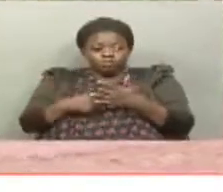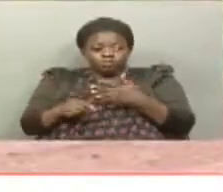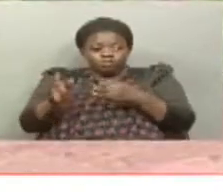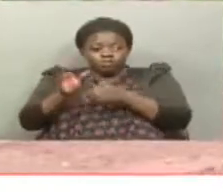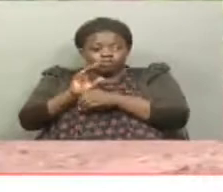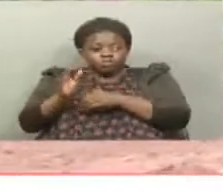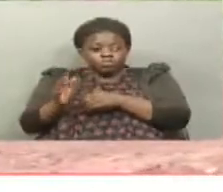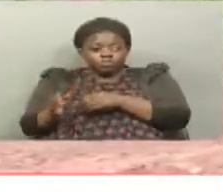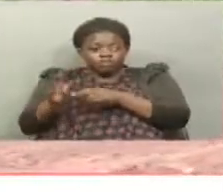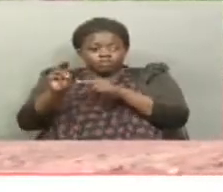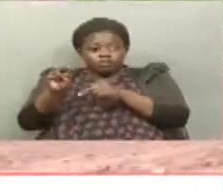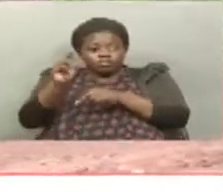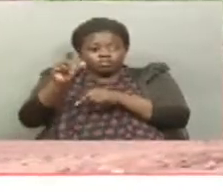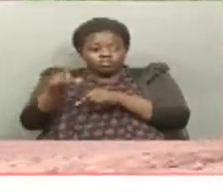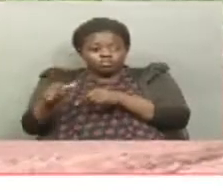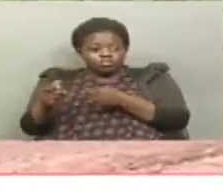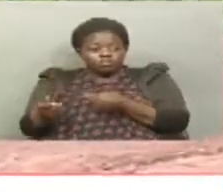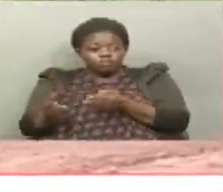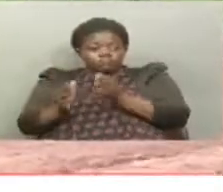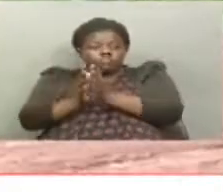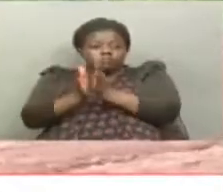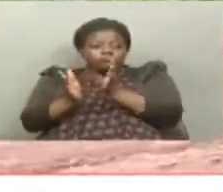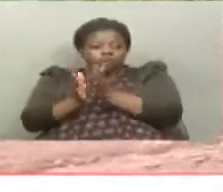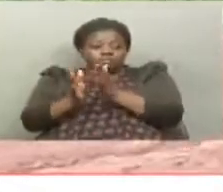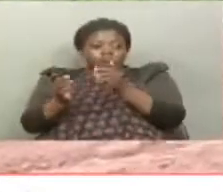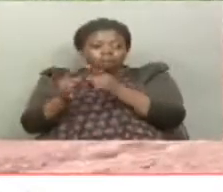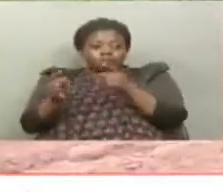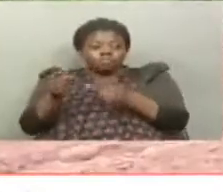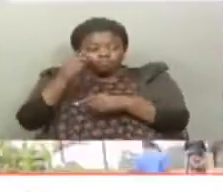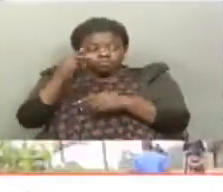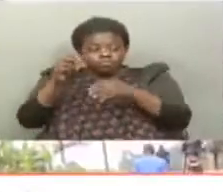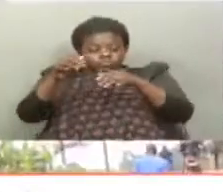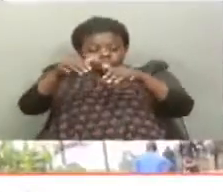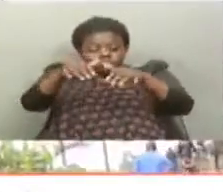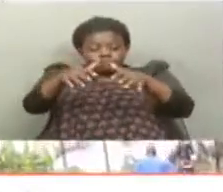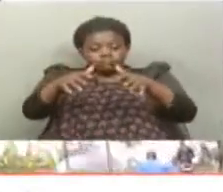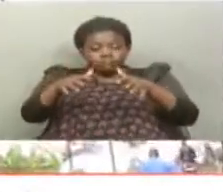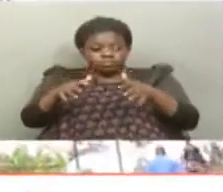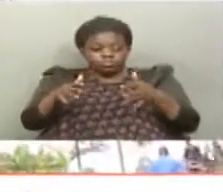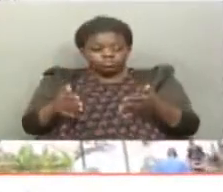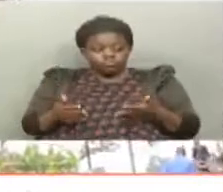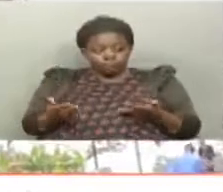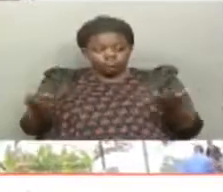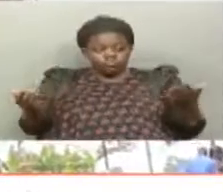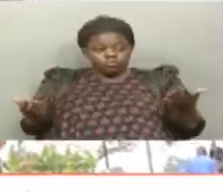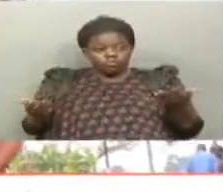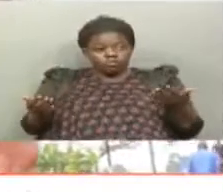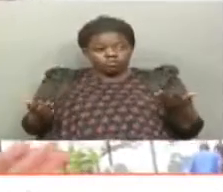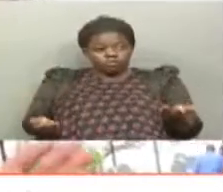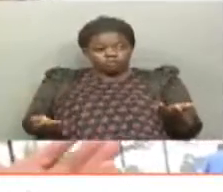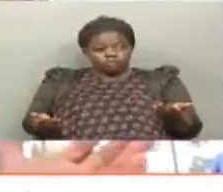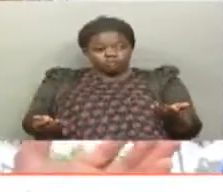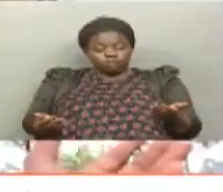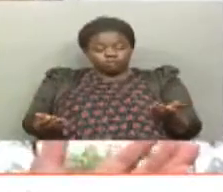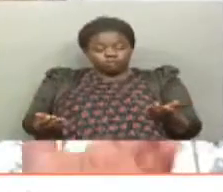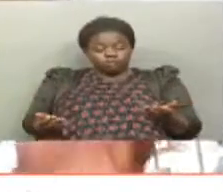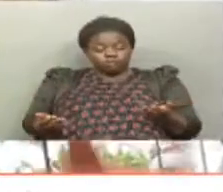akakiiko bwe katalina muntu yali abiyanjulidde wabula bakanyakula amalaalo nazzikuno awo wennyini we basima amalaalo waliwo